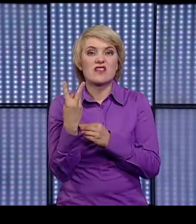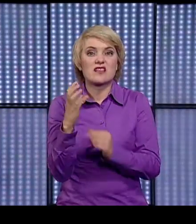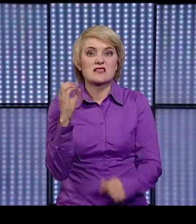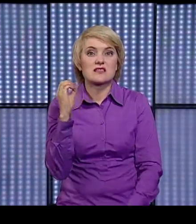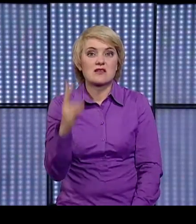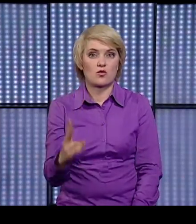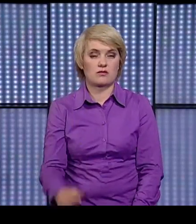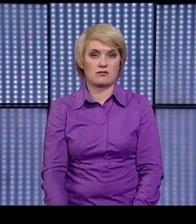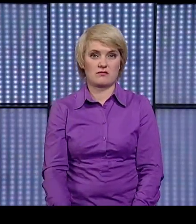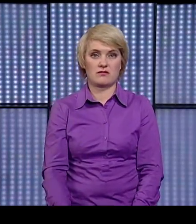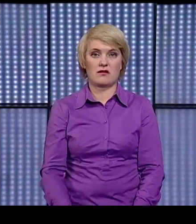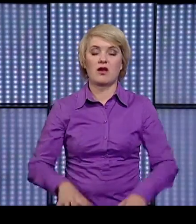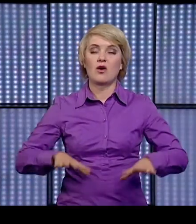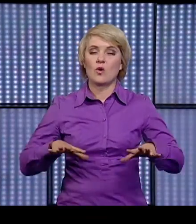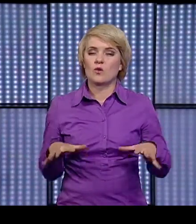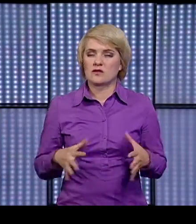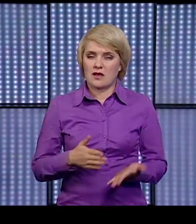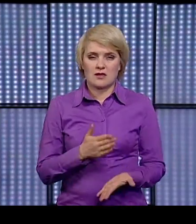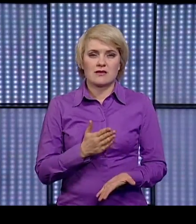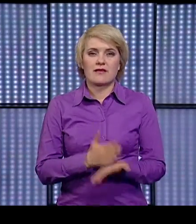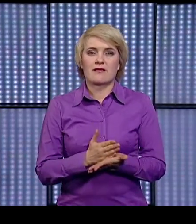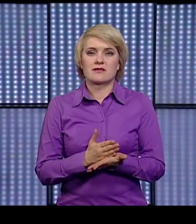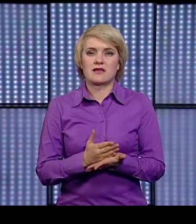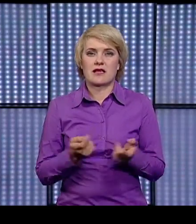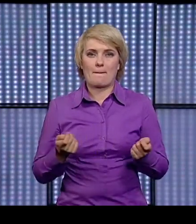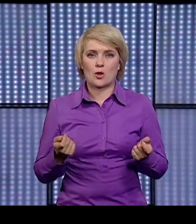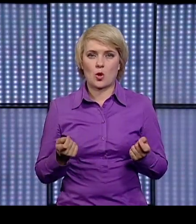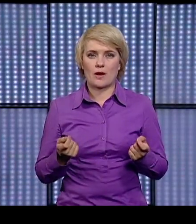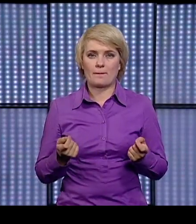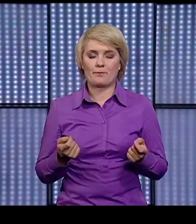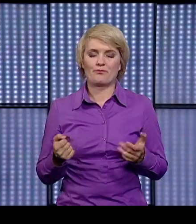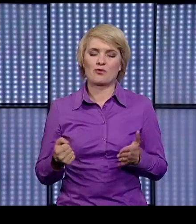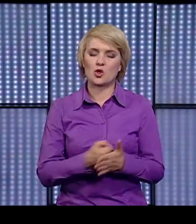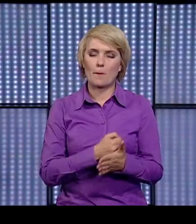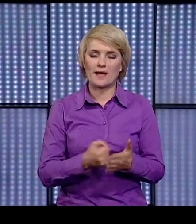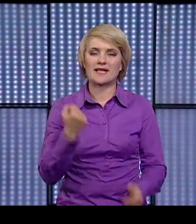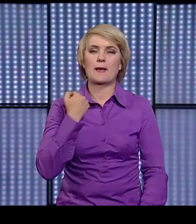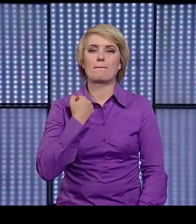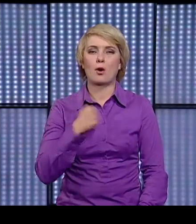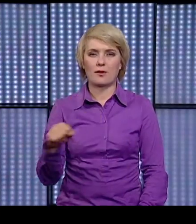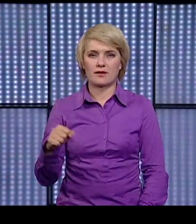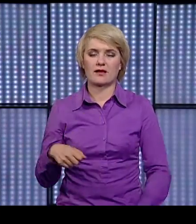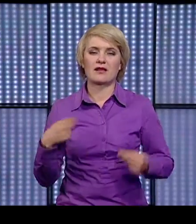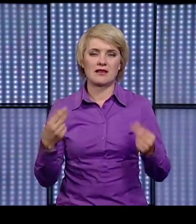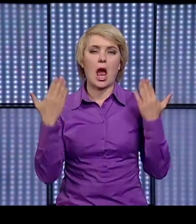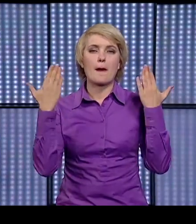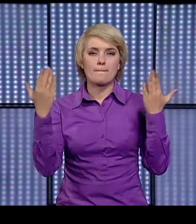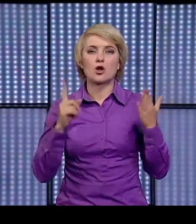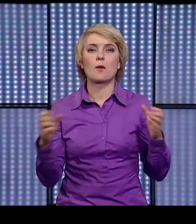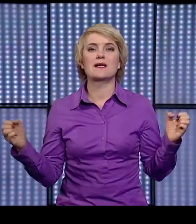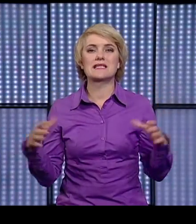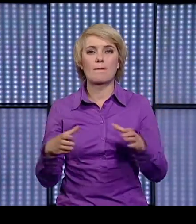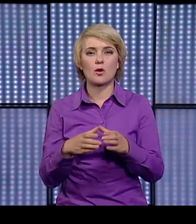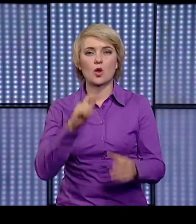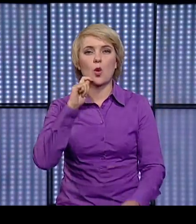секунд. Усталость есть немного. Добились победы. Дай Бог, чтобы и сборная